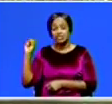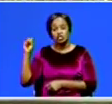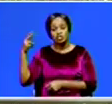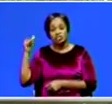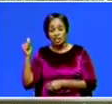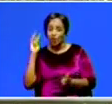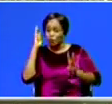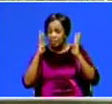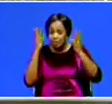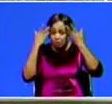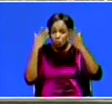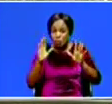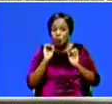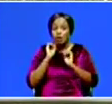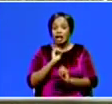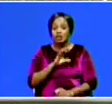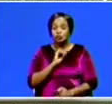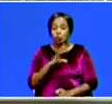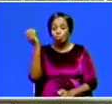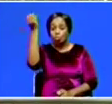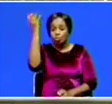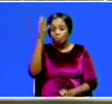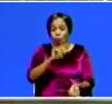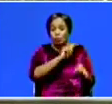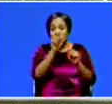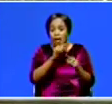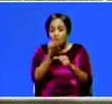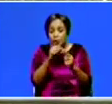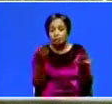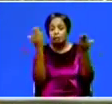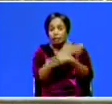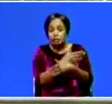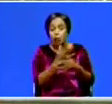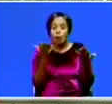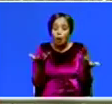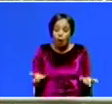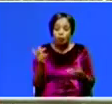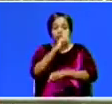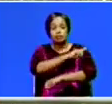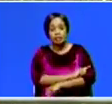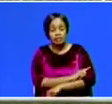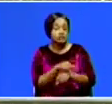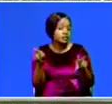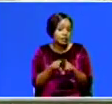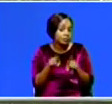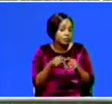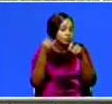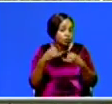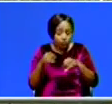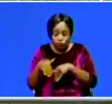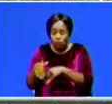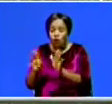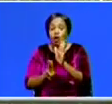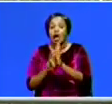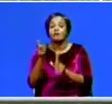iwapo tingatinga ya kaunti ya Nairobi itabisha usiku au mchana. Hata hivyo, juhudi zetu za kupata taarifa